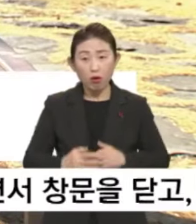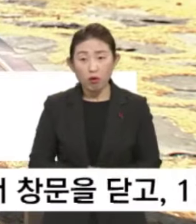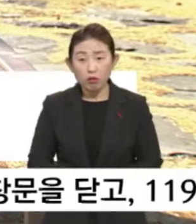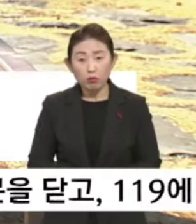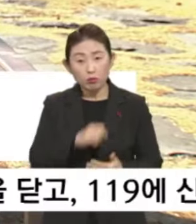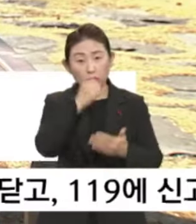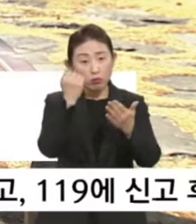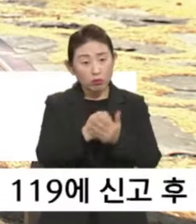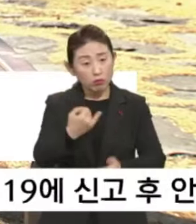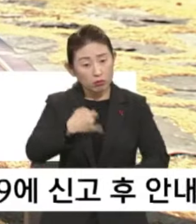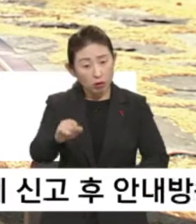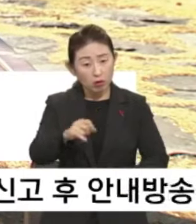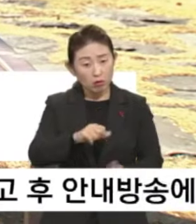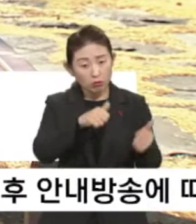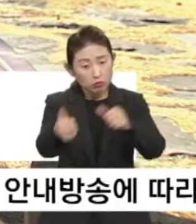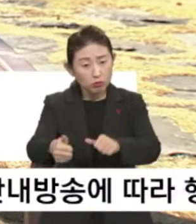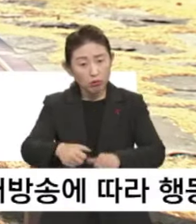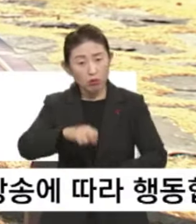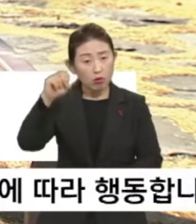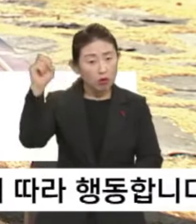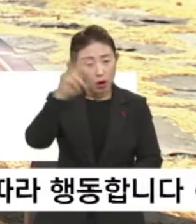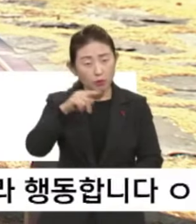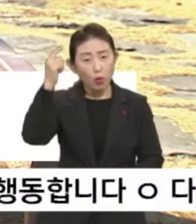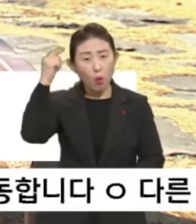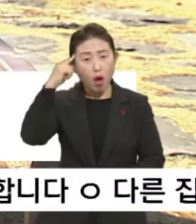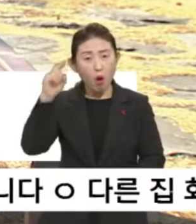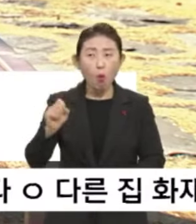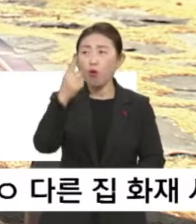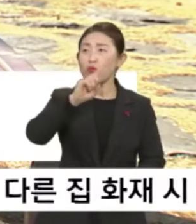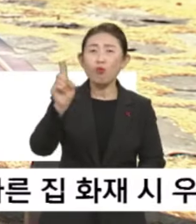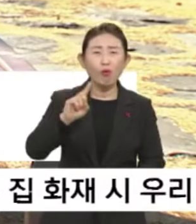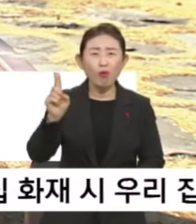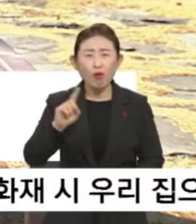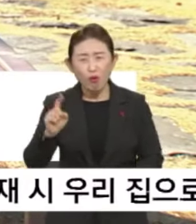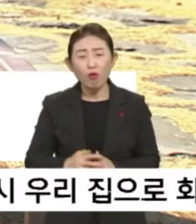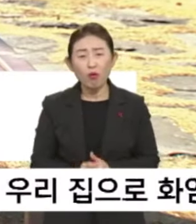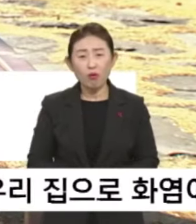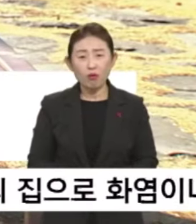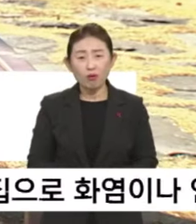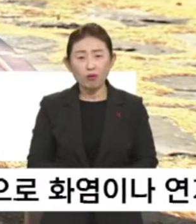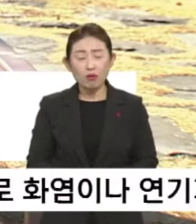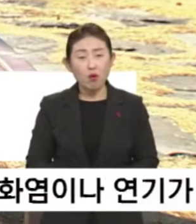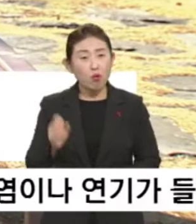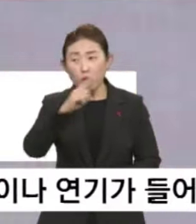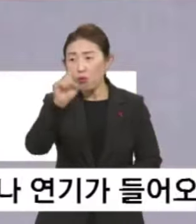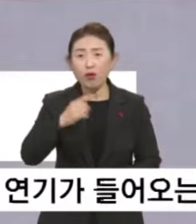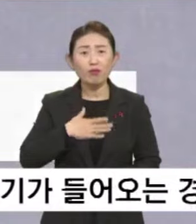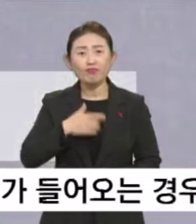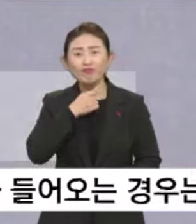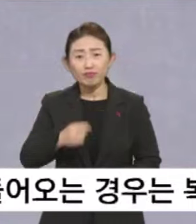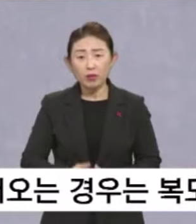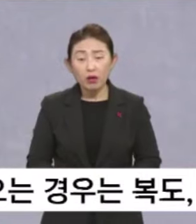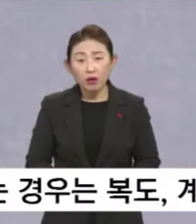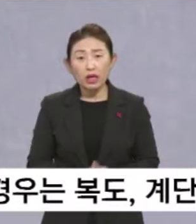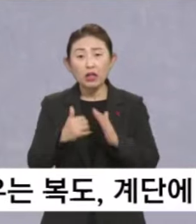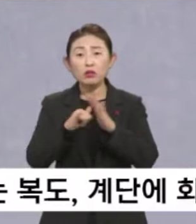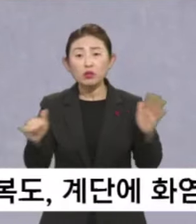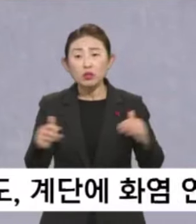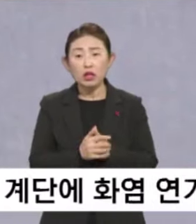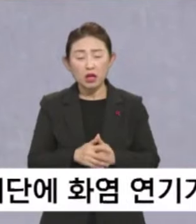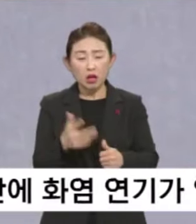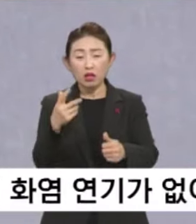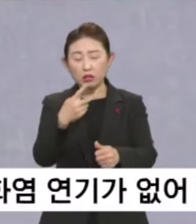왜 죽었는지 왜 사고가는지 그 원인만이라도 알았으면 하는게 제 가족들의 발이죠 족들은 마취